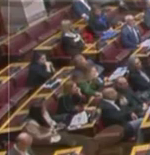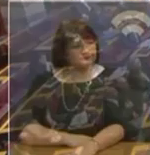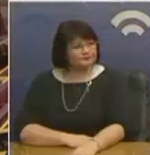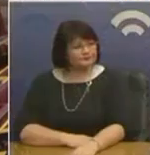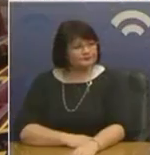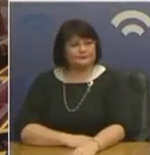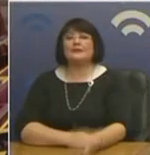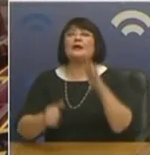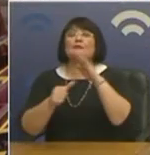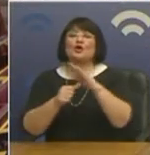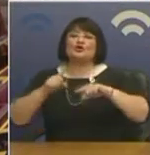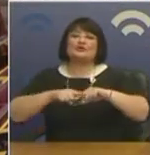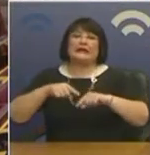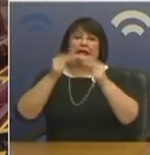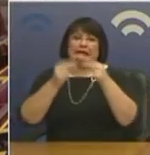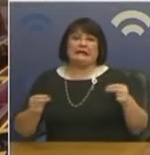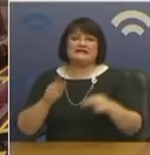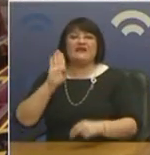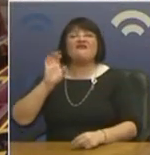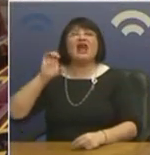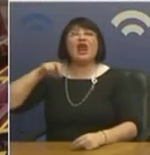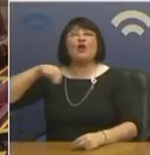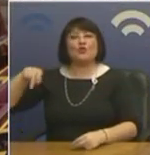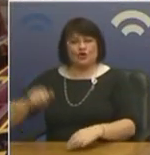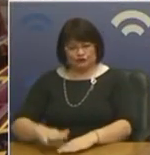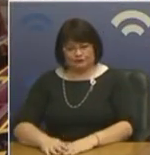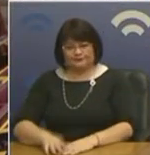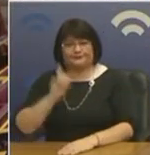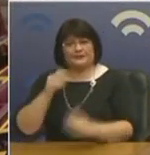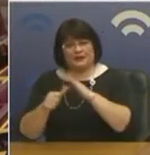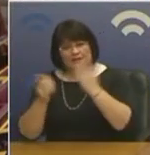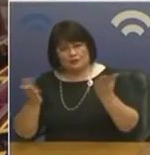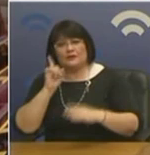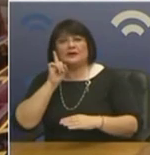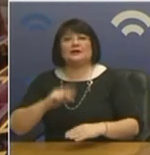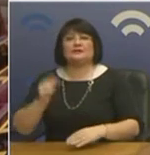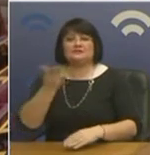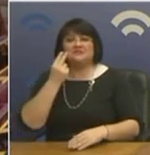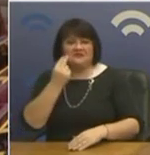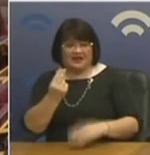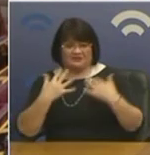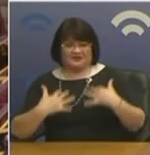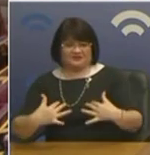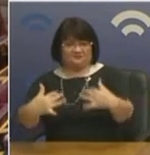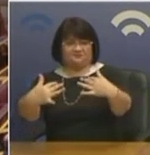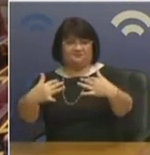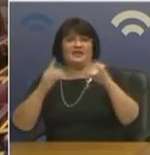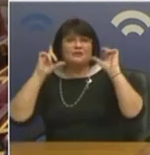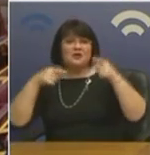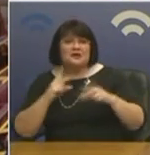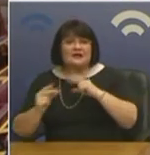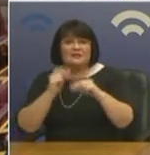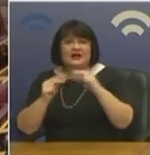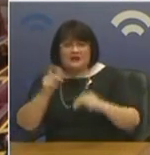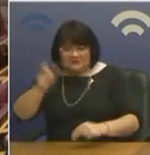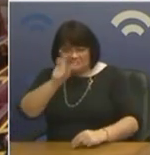Κύριε Πρόεδρε, κύριες και κύριοι συνάδελφοι, επειδή μιλάμε για δημοκρατία, η εικόνα βέβαια του Κοινοβουλίου αποδεικνύει ότι ούτε